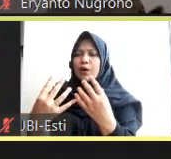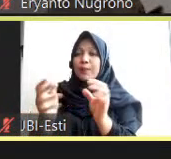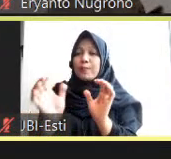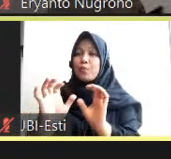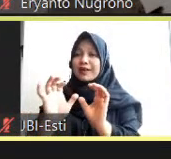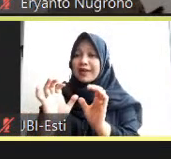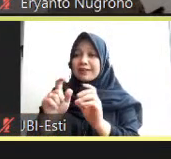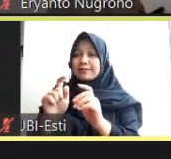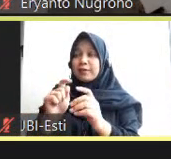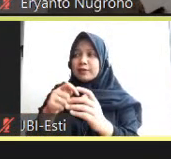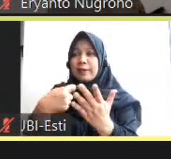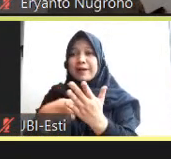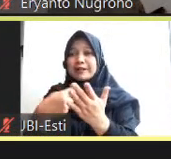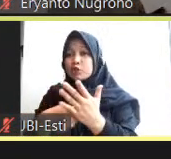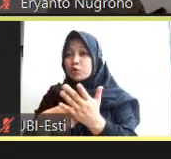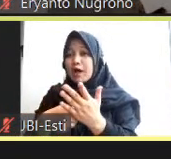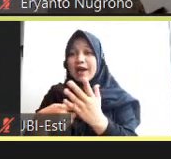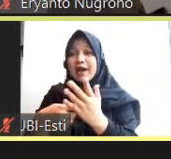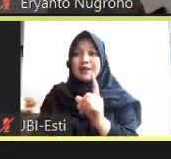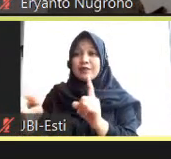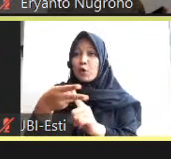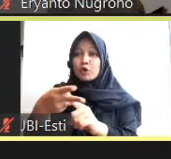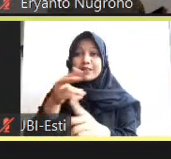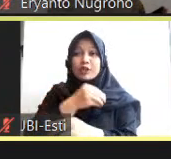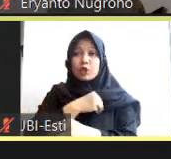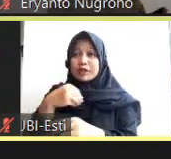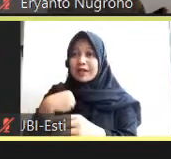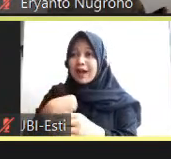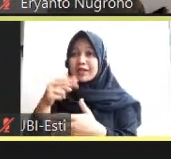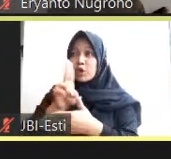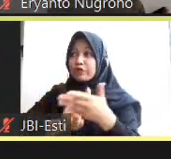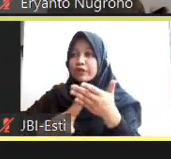atau universitas lain yang turun ke jalan juga,